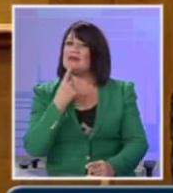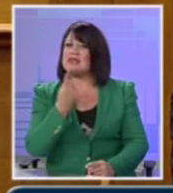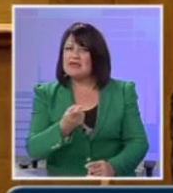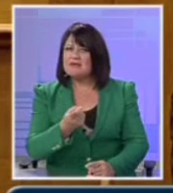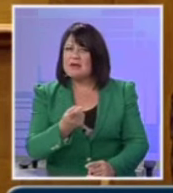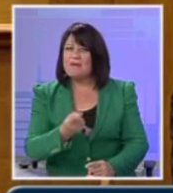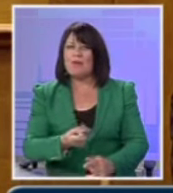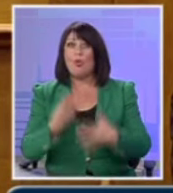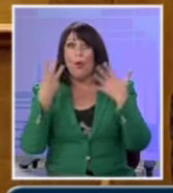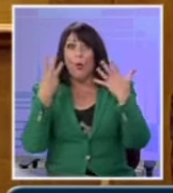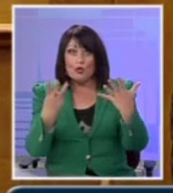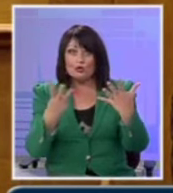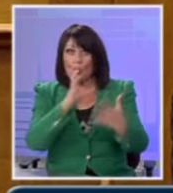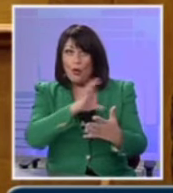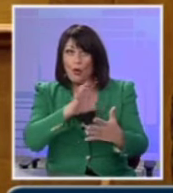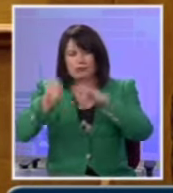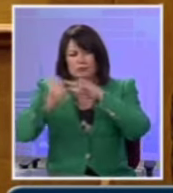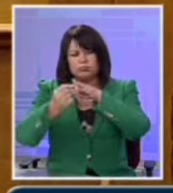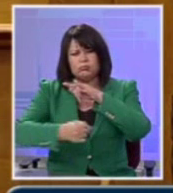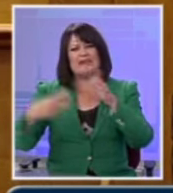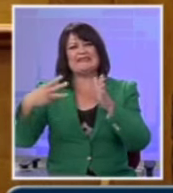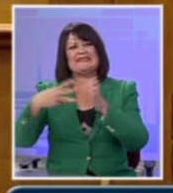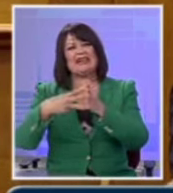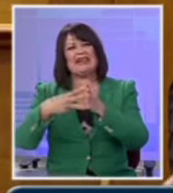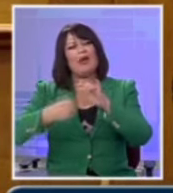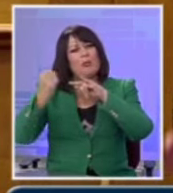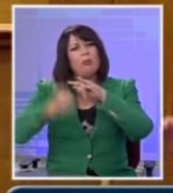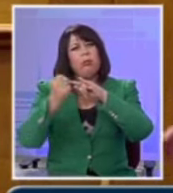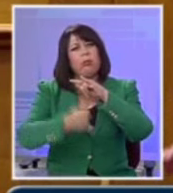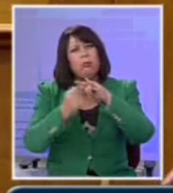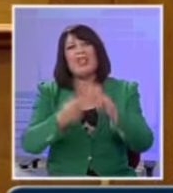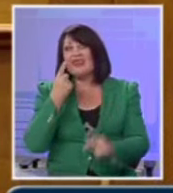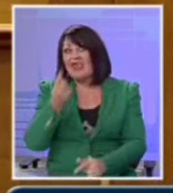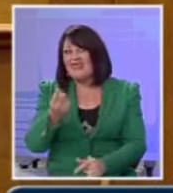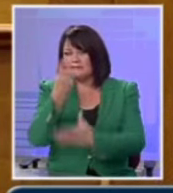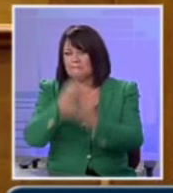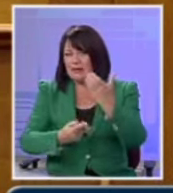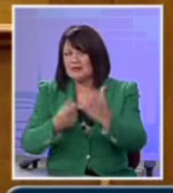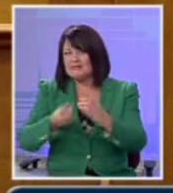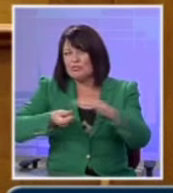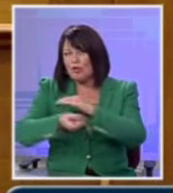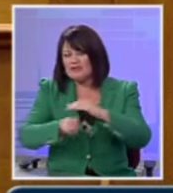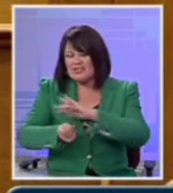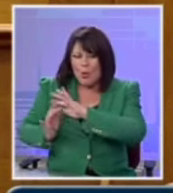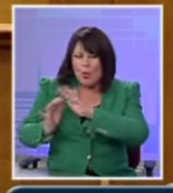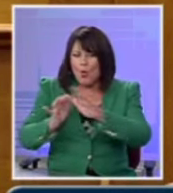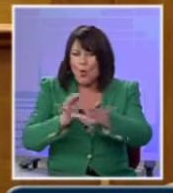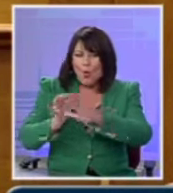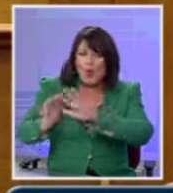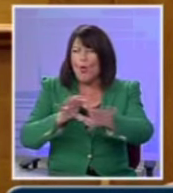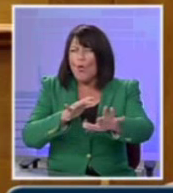φτάσανε 8 οι χώρες που βομβαρδίζαν τη Συρία εδώ θα έχουμε ένα έντονο μεταναστευτικό κίνημα και